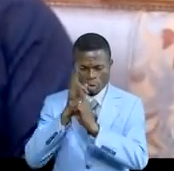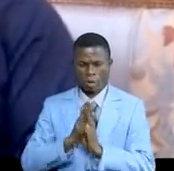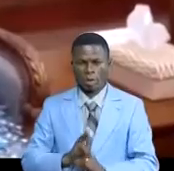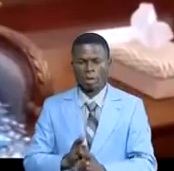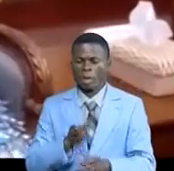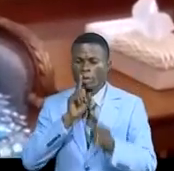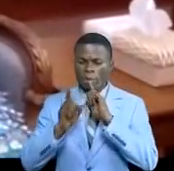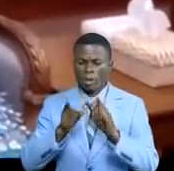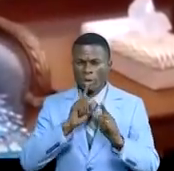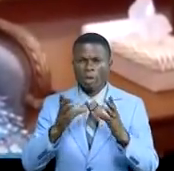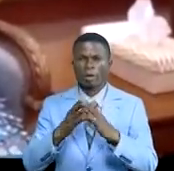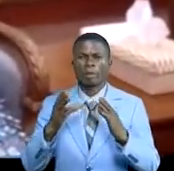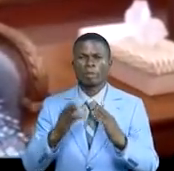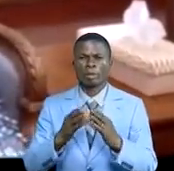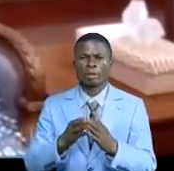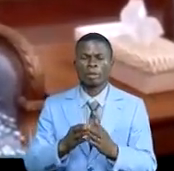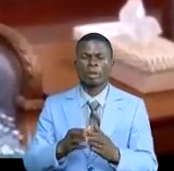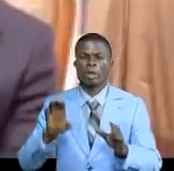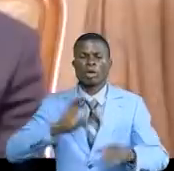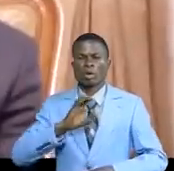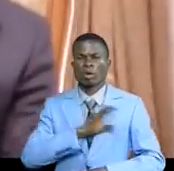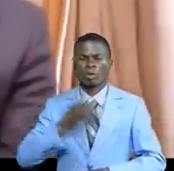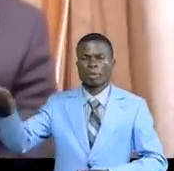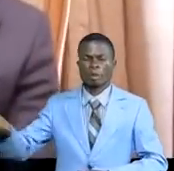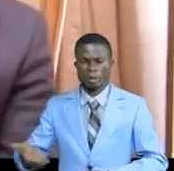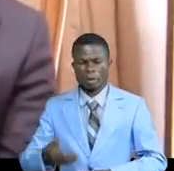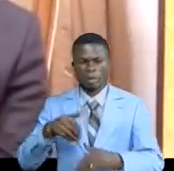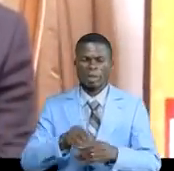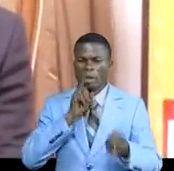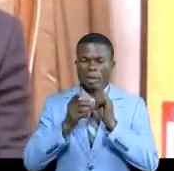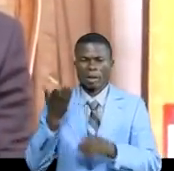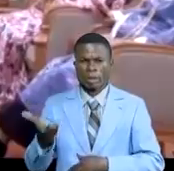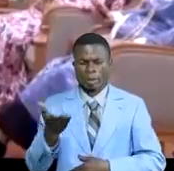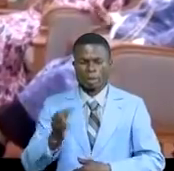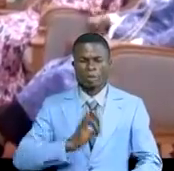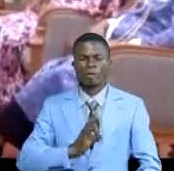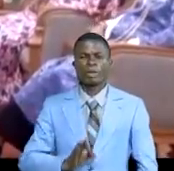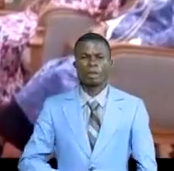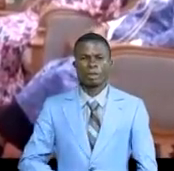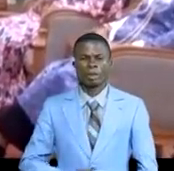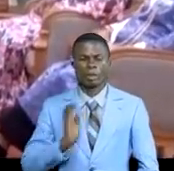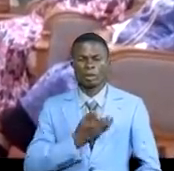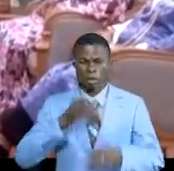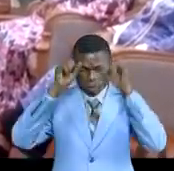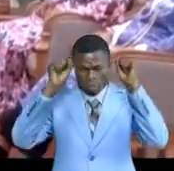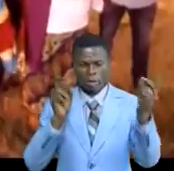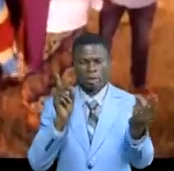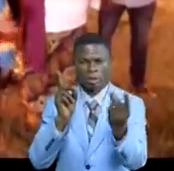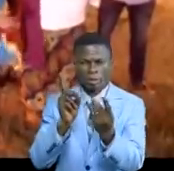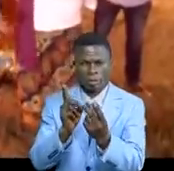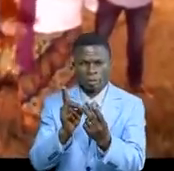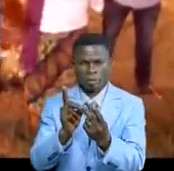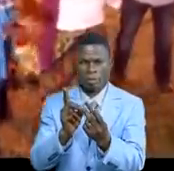un moment d'échange avec le comité d'accueil. À l'issue de cet entretien, Félix-Antoine Tshisekedi est allé à la rencontre de